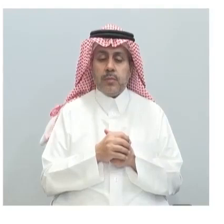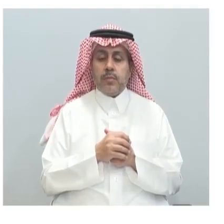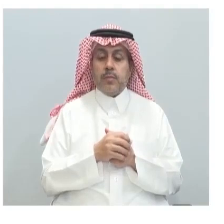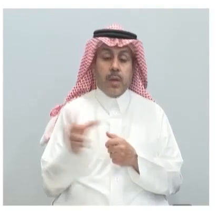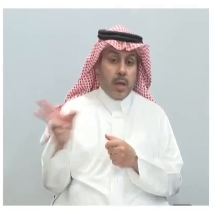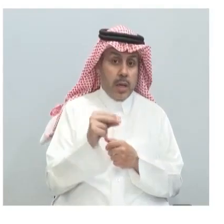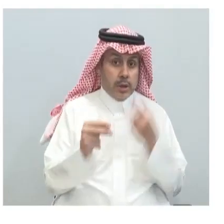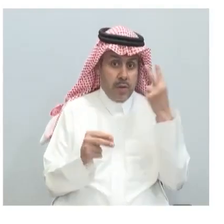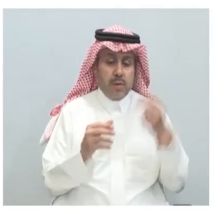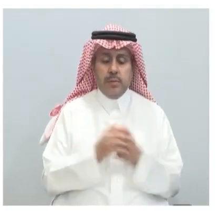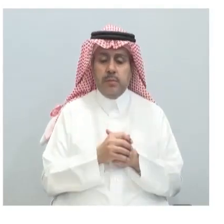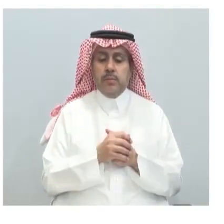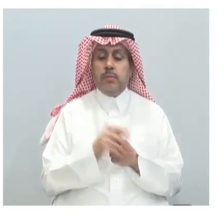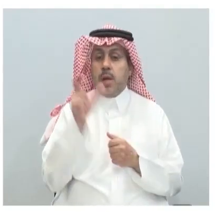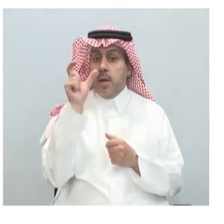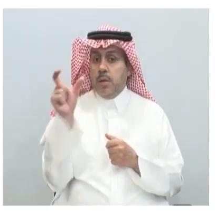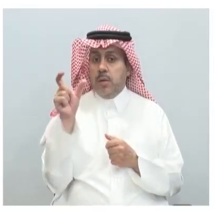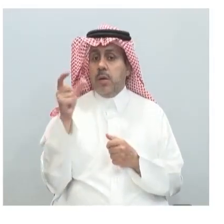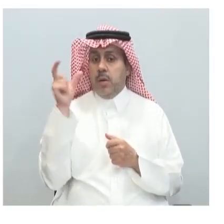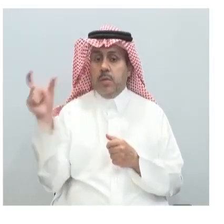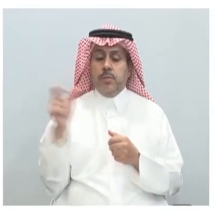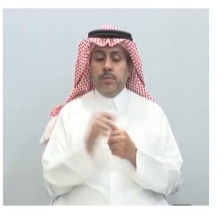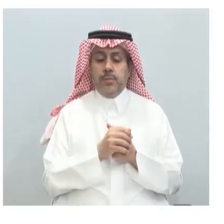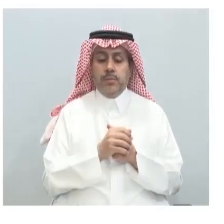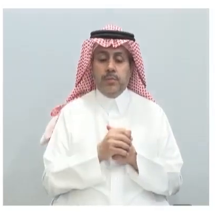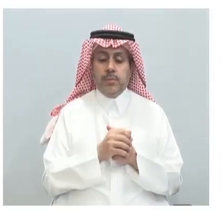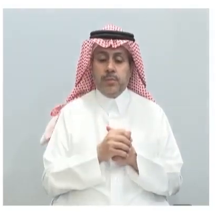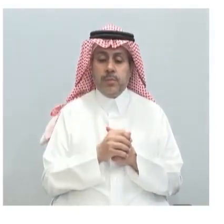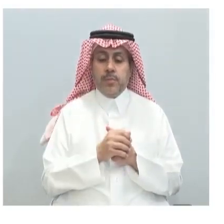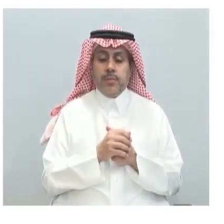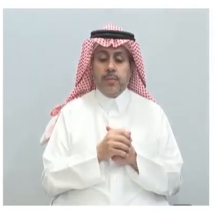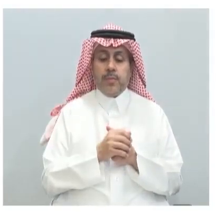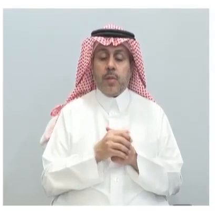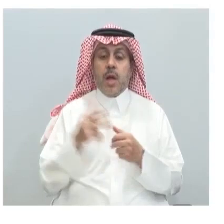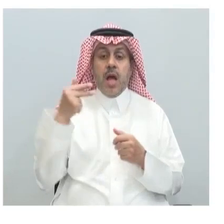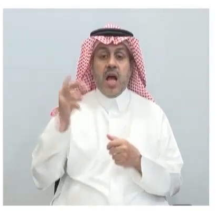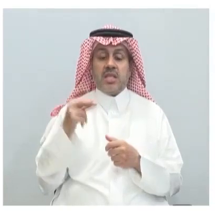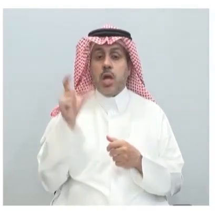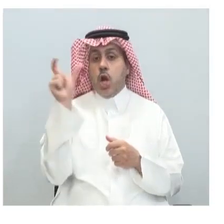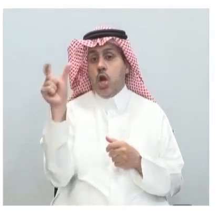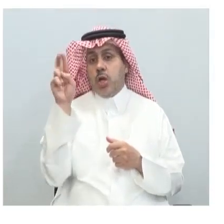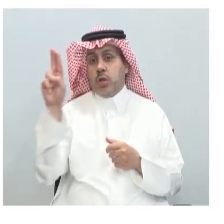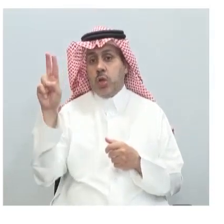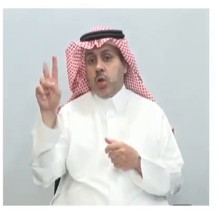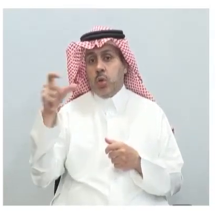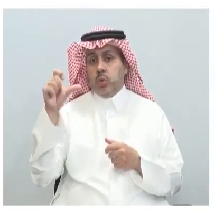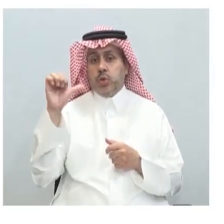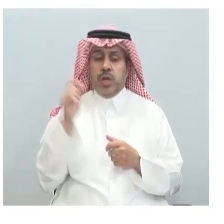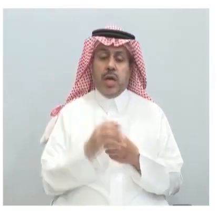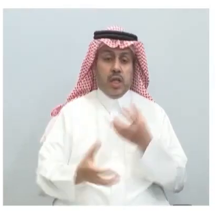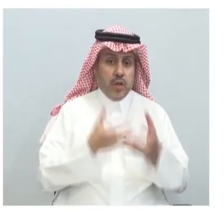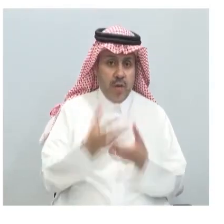الناتج الثاني ان ان او نقول غاز النيتروجين اذا هنا التفاعل